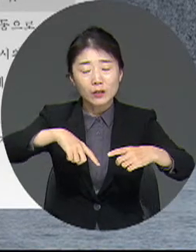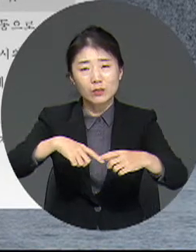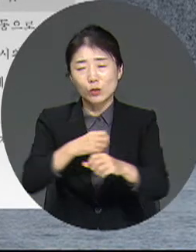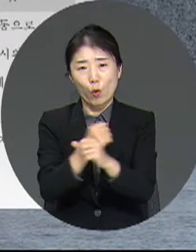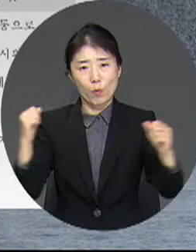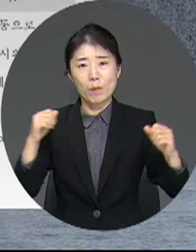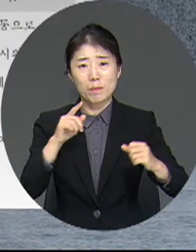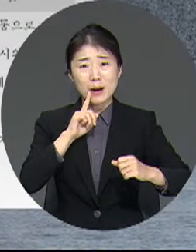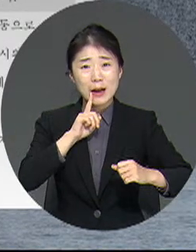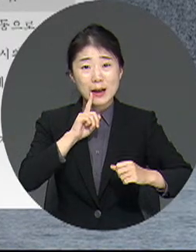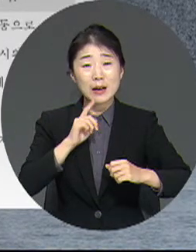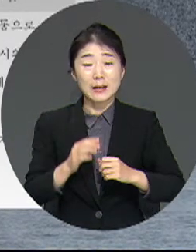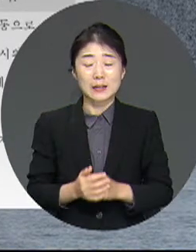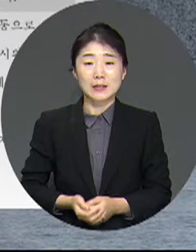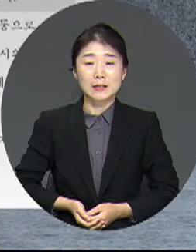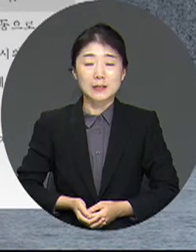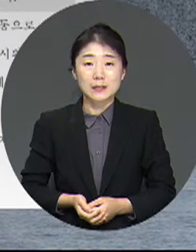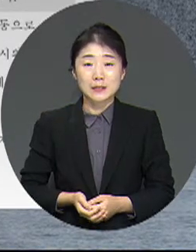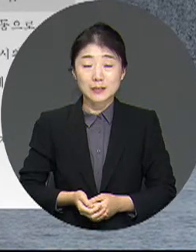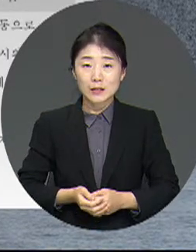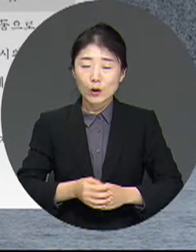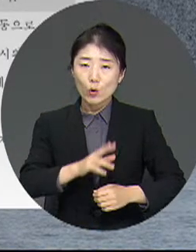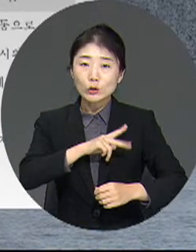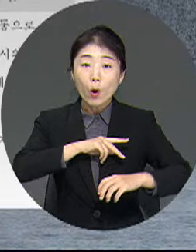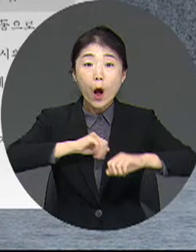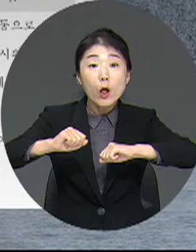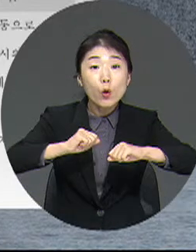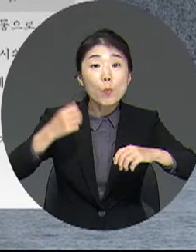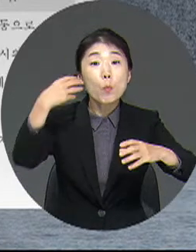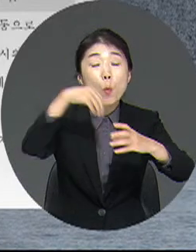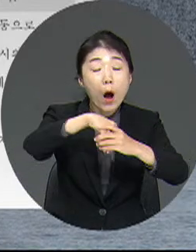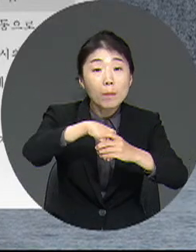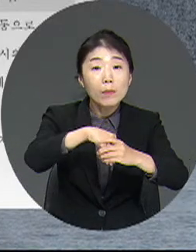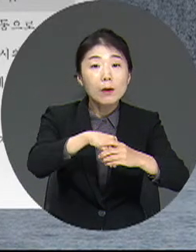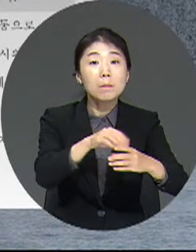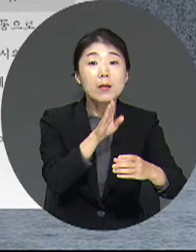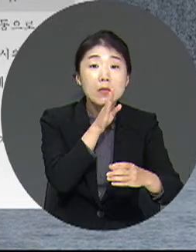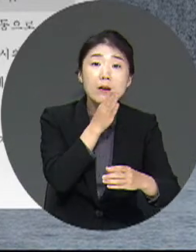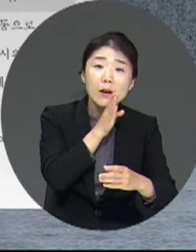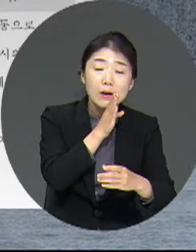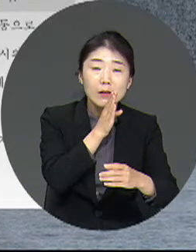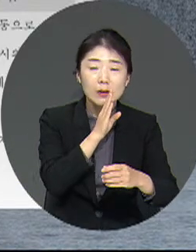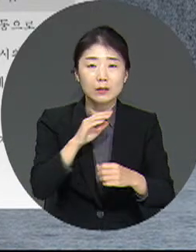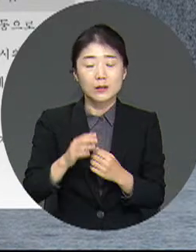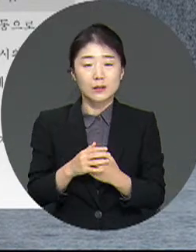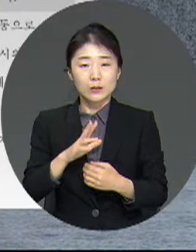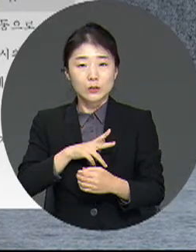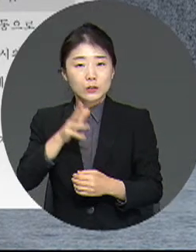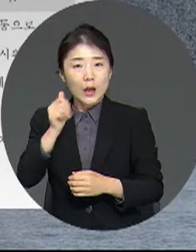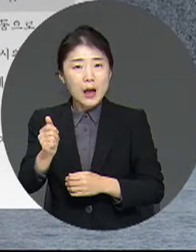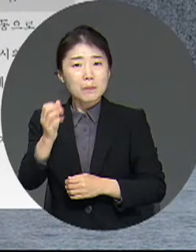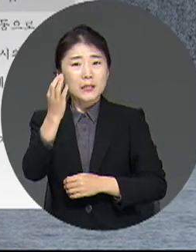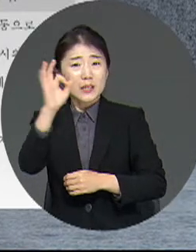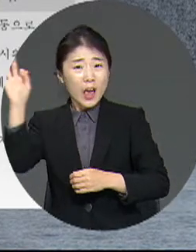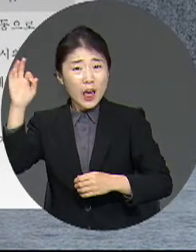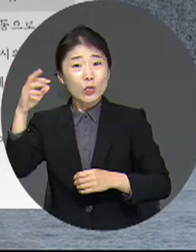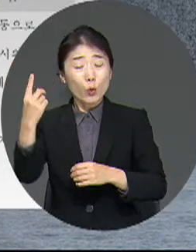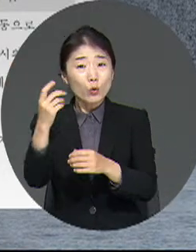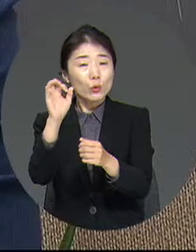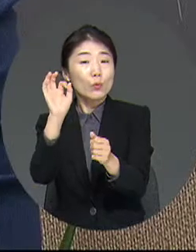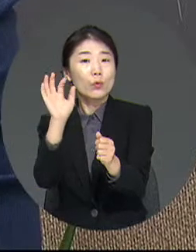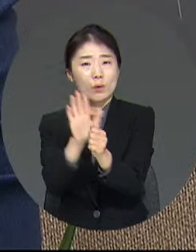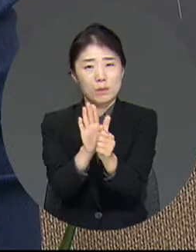겁니다 의정 활동의 범위에 포함된다고 의장이 인정하는 경우에도 소송비용을 지원할 수 있도록